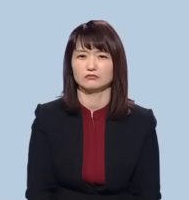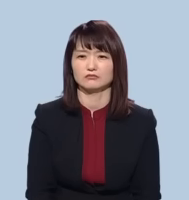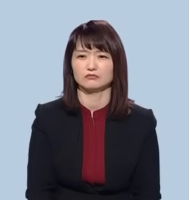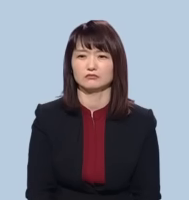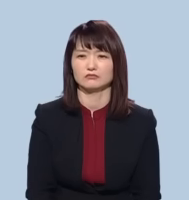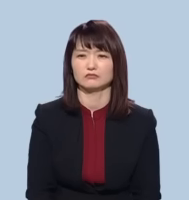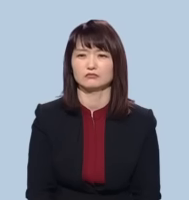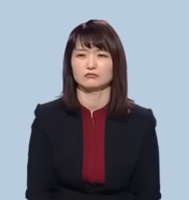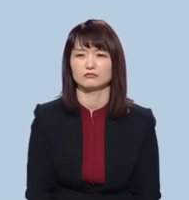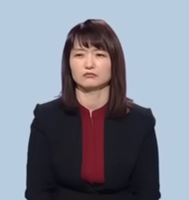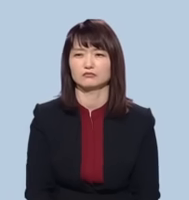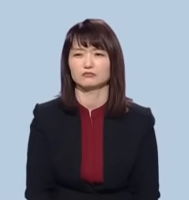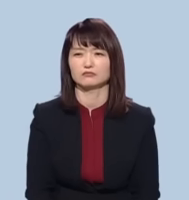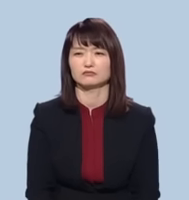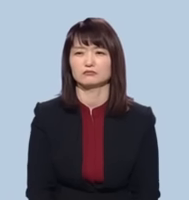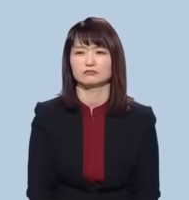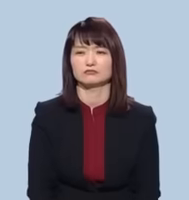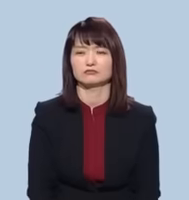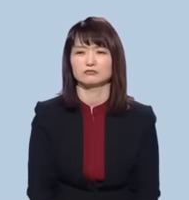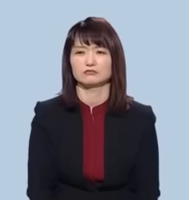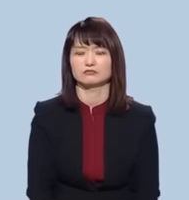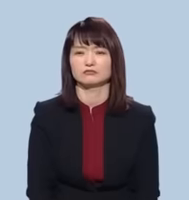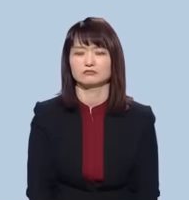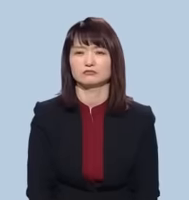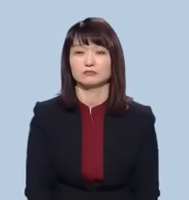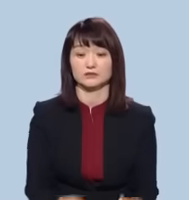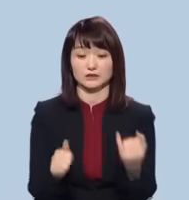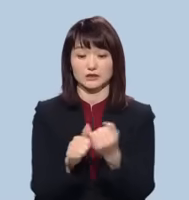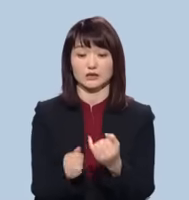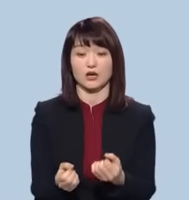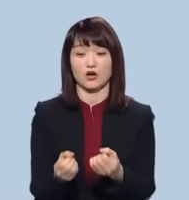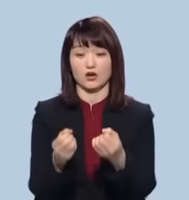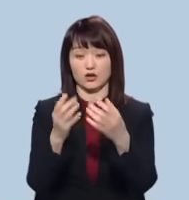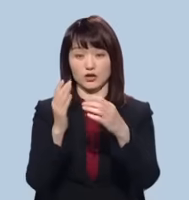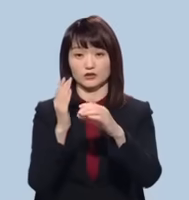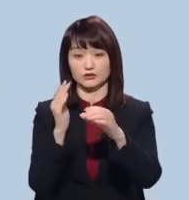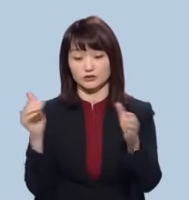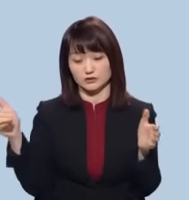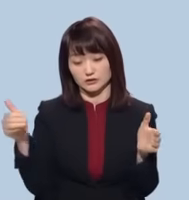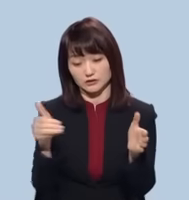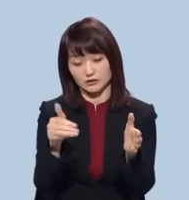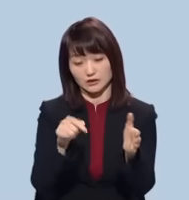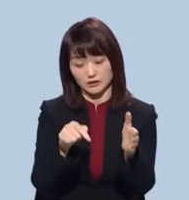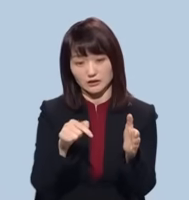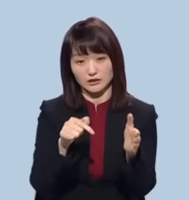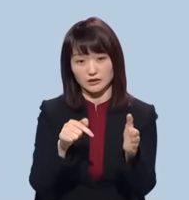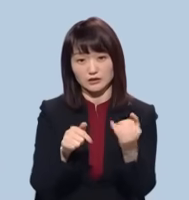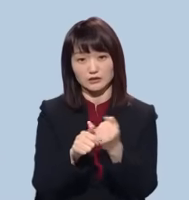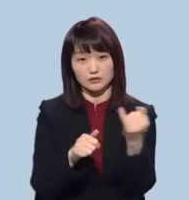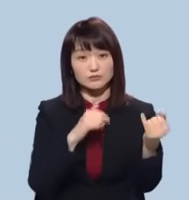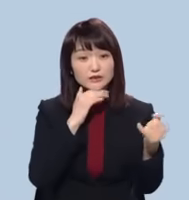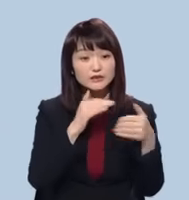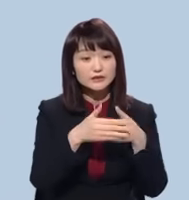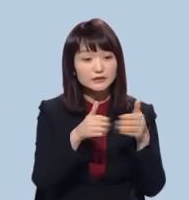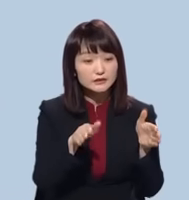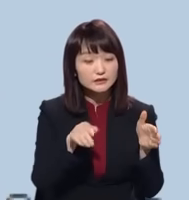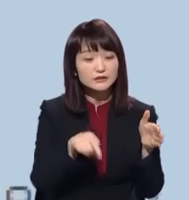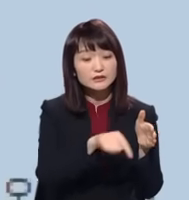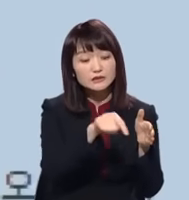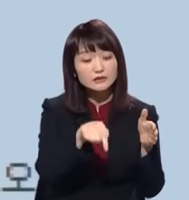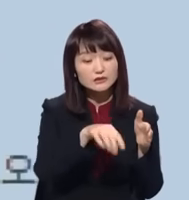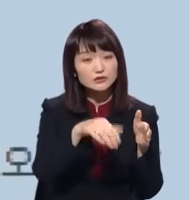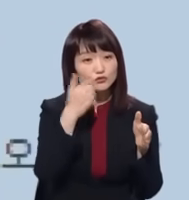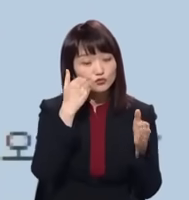그러면 어떤 분들은 또 그러실 수도 있어요. 아니, 그럼 식 중간에라도 신부 대기실이나 이런 곳에서 저런 상태면 좀